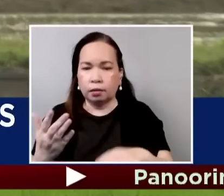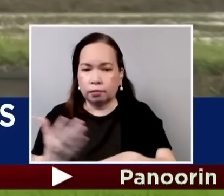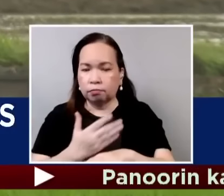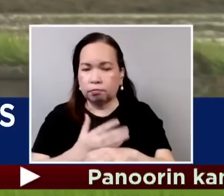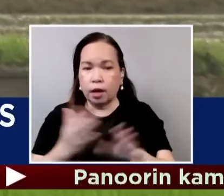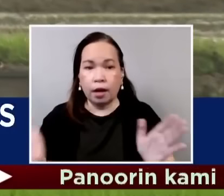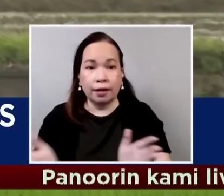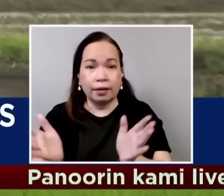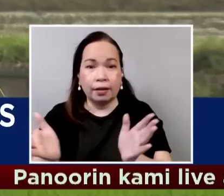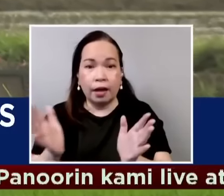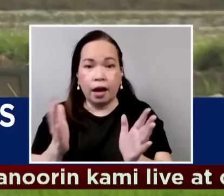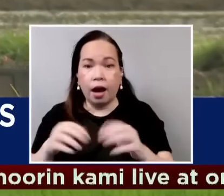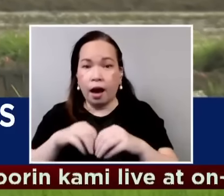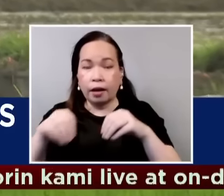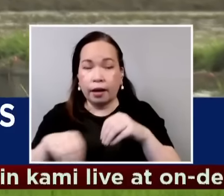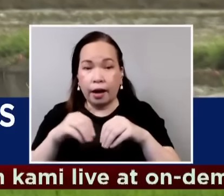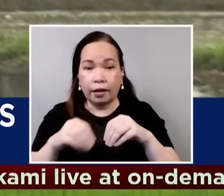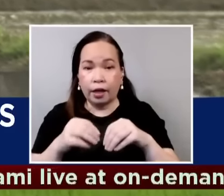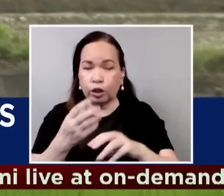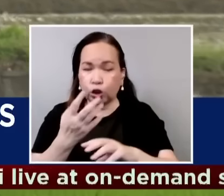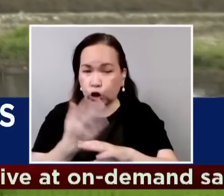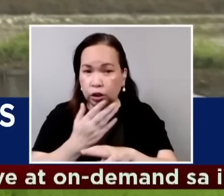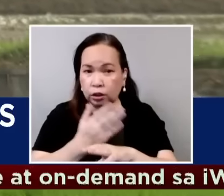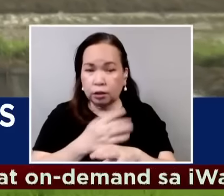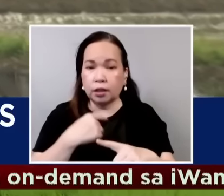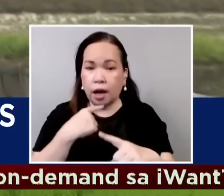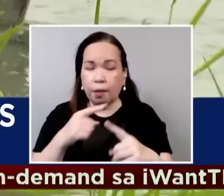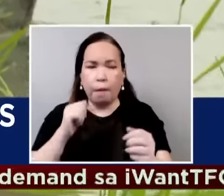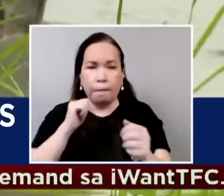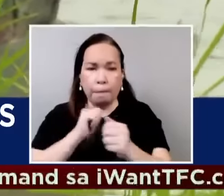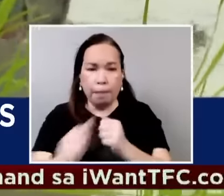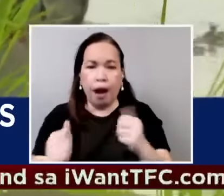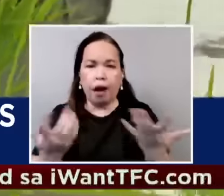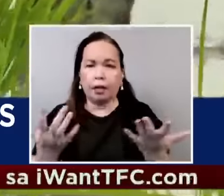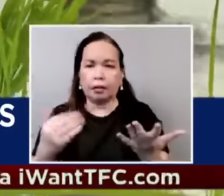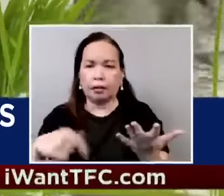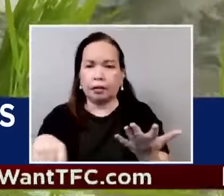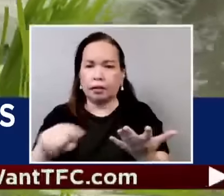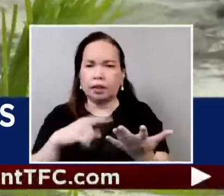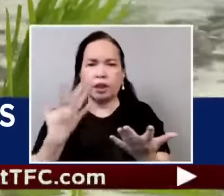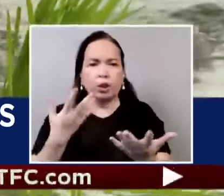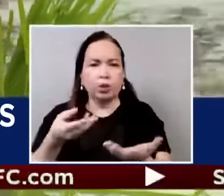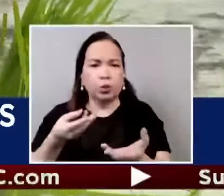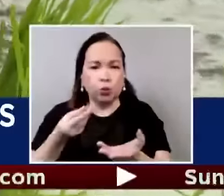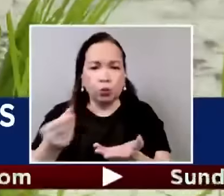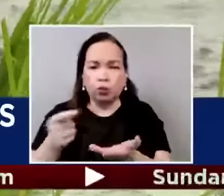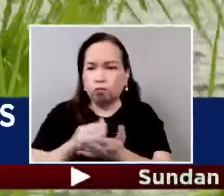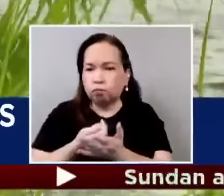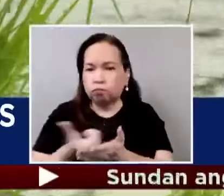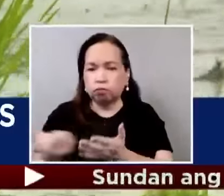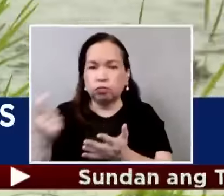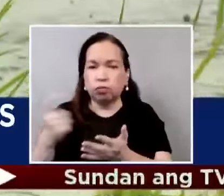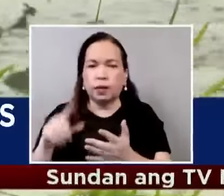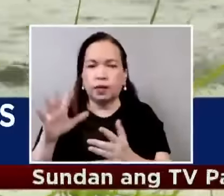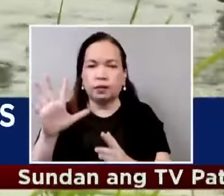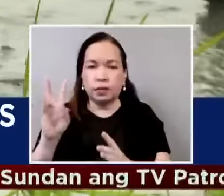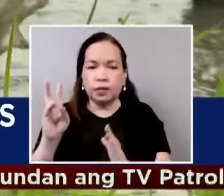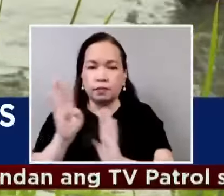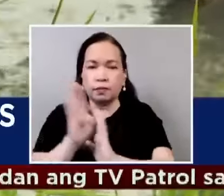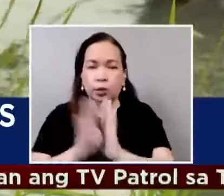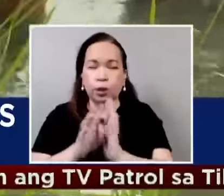sa kanyang unang taon sa pwesto, na ipasa ang Agrarian Emancipation Act na nagtanggal ng 57 billion pesos na pagkakautang